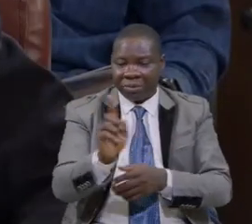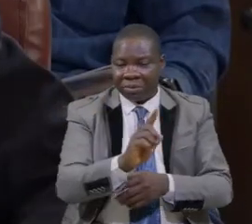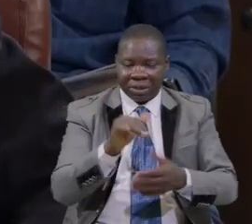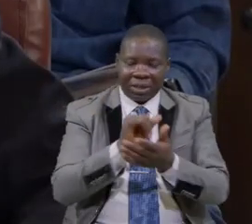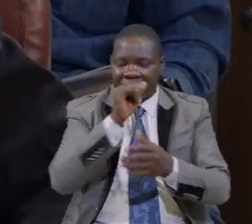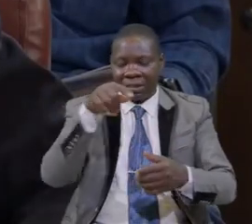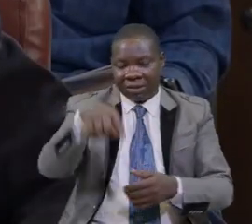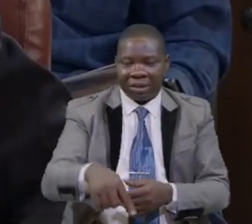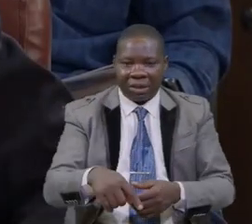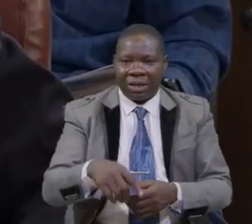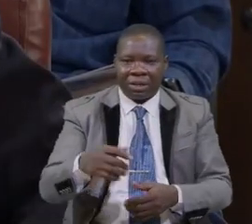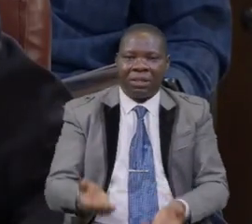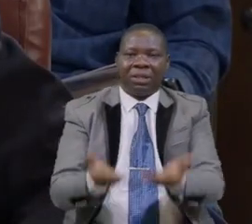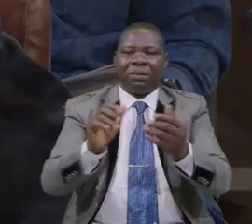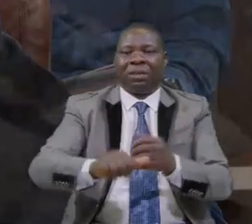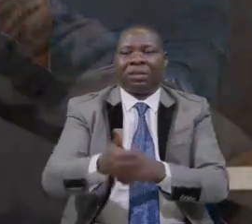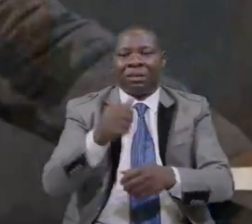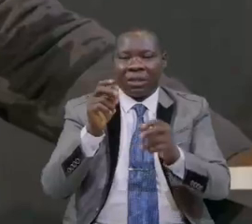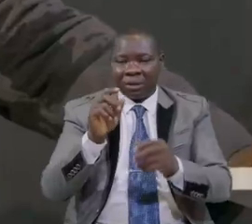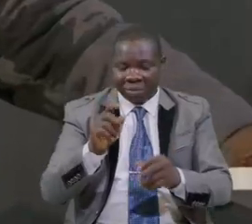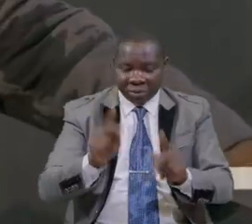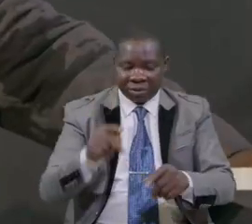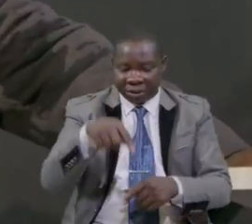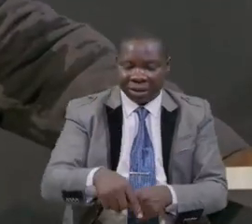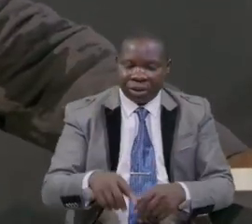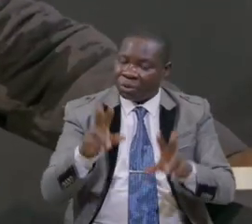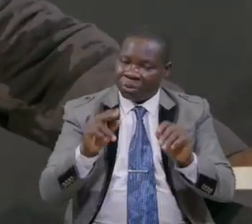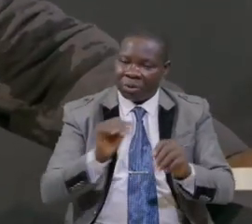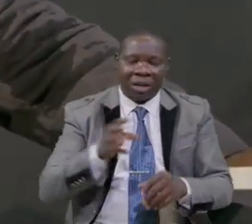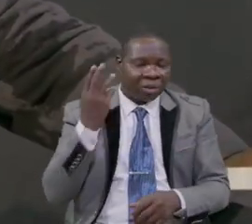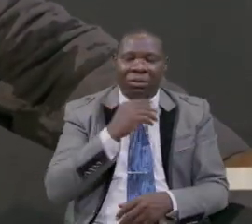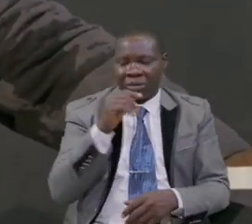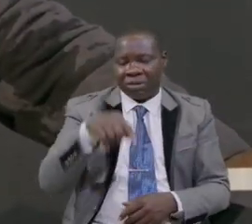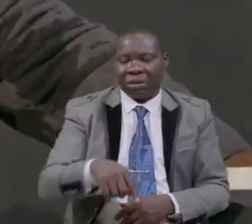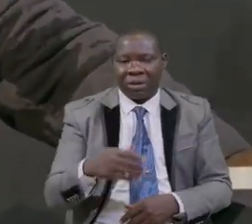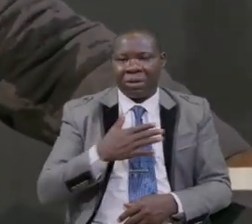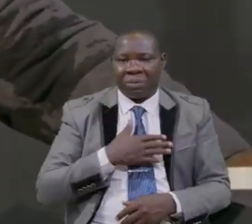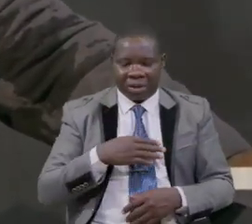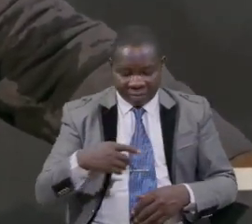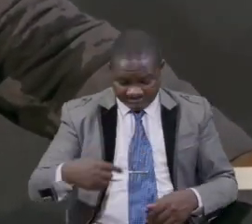je n'étais pas malade. Mon ventre avait un signal